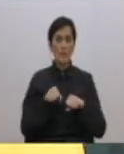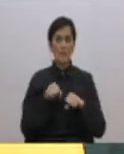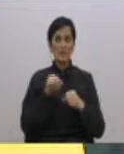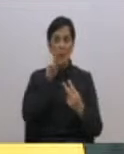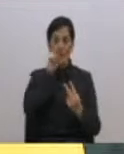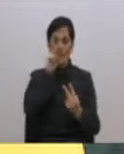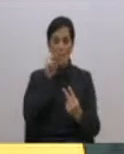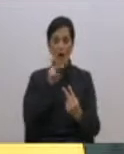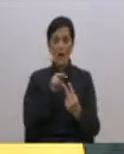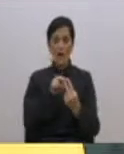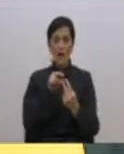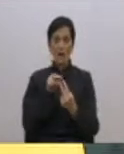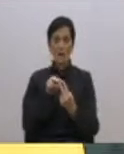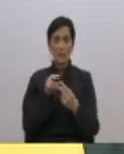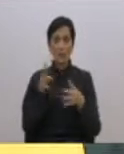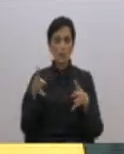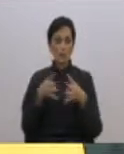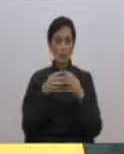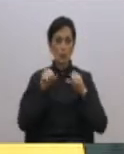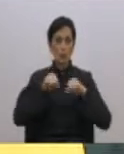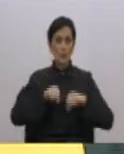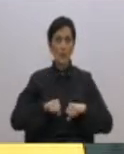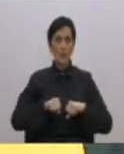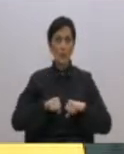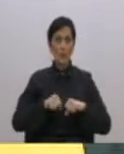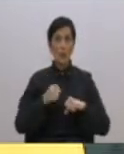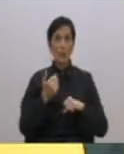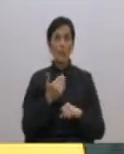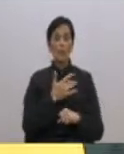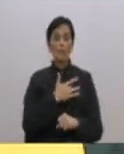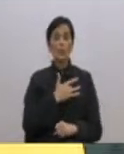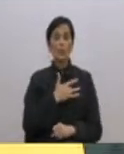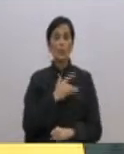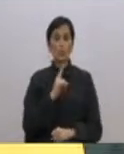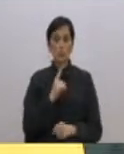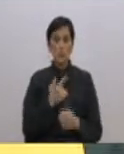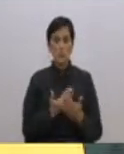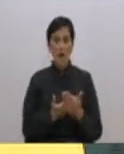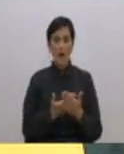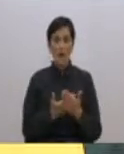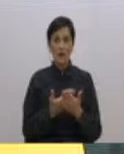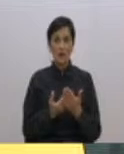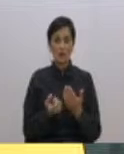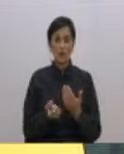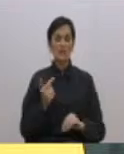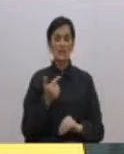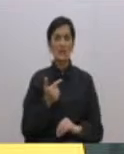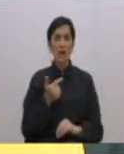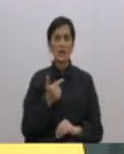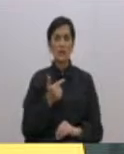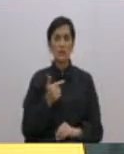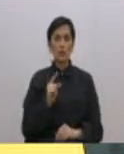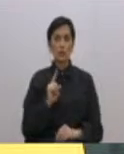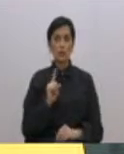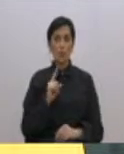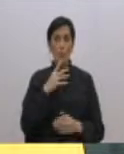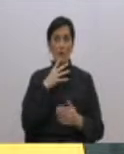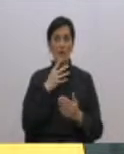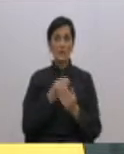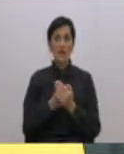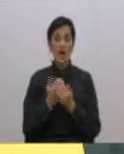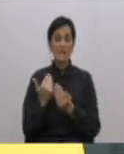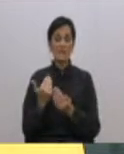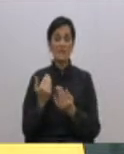პაემნების კონვერტაციის შესაძლებლობა. აქ მეგულისხმობ იმას, რომ მაგალითად ჩნდება თავისი